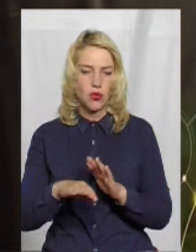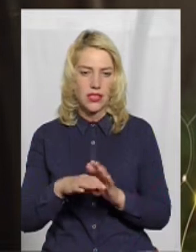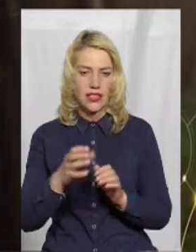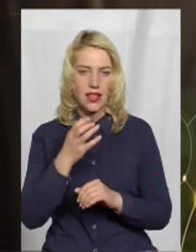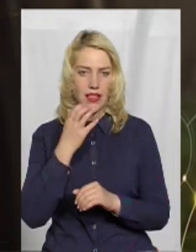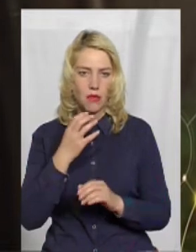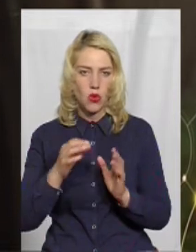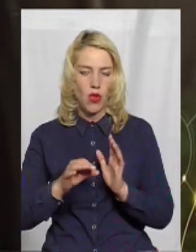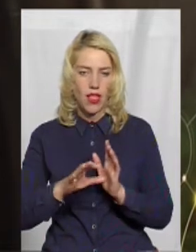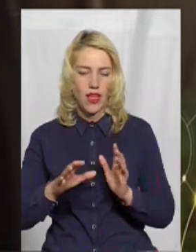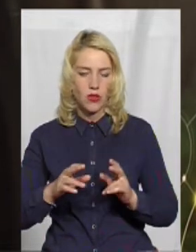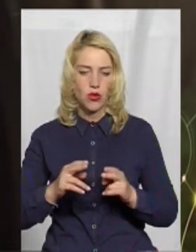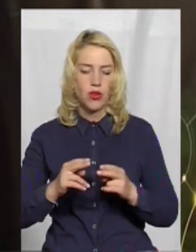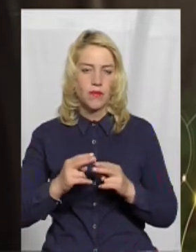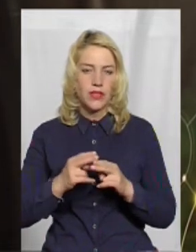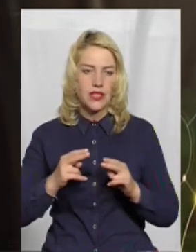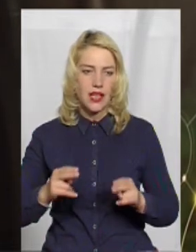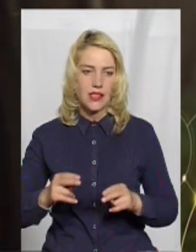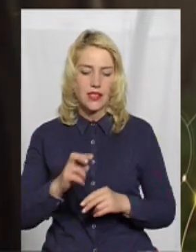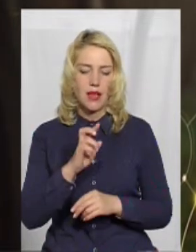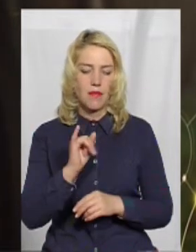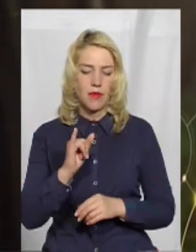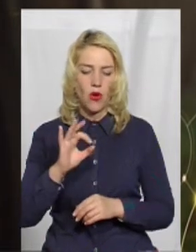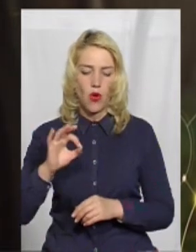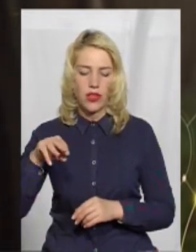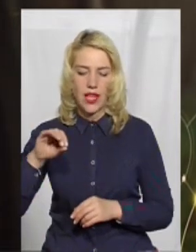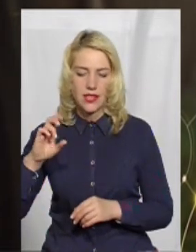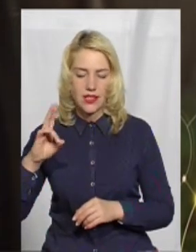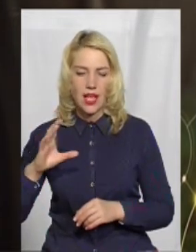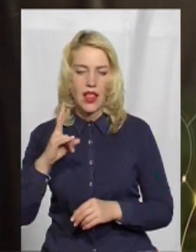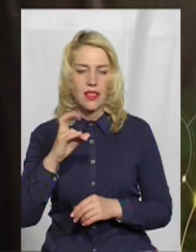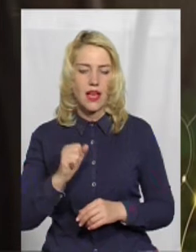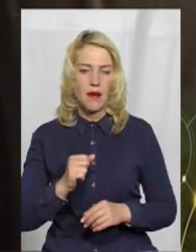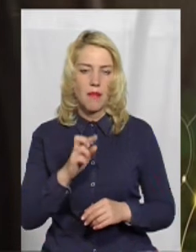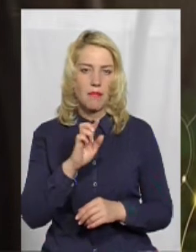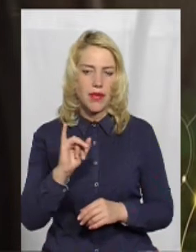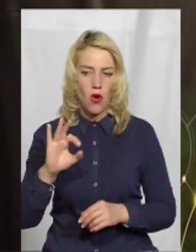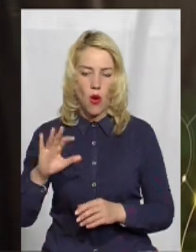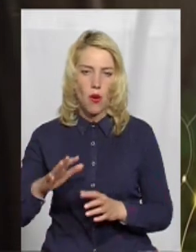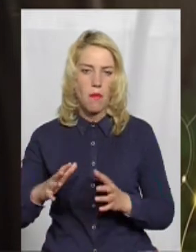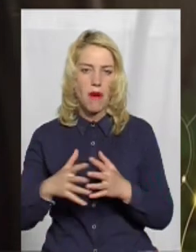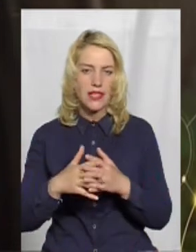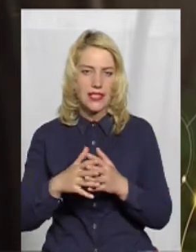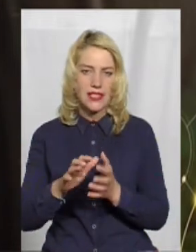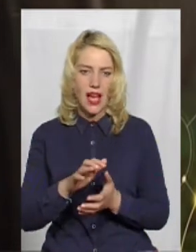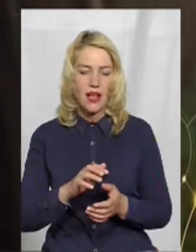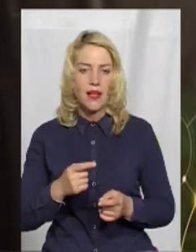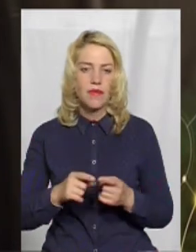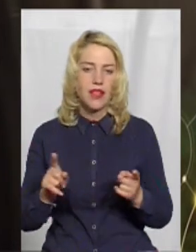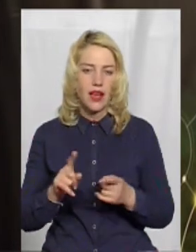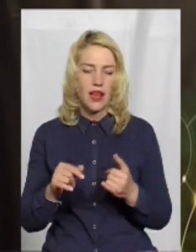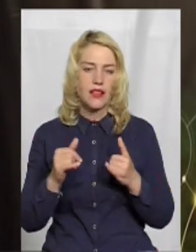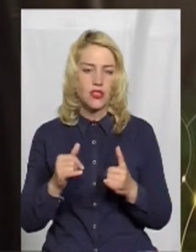теплоелектростанція «Біотец» на біомасі 45 МВт, яка на сьогоднішній